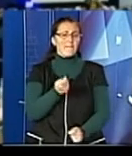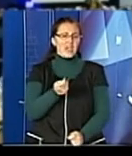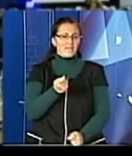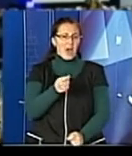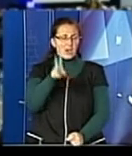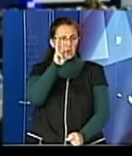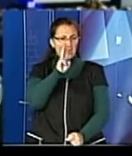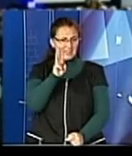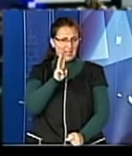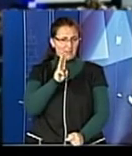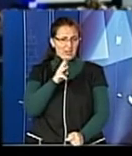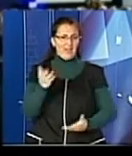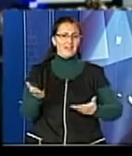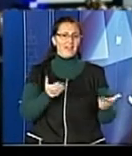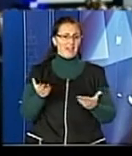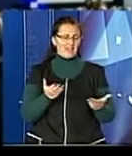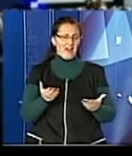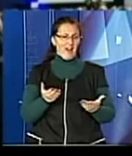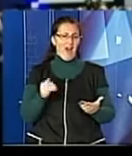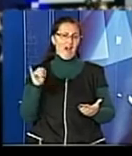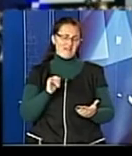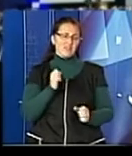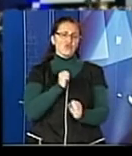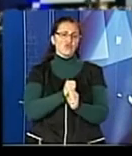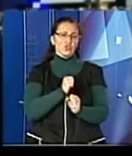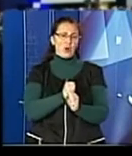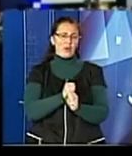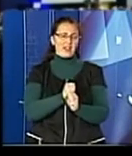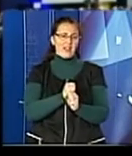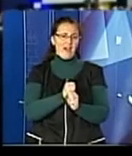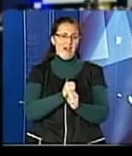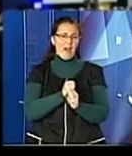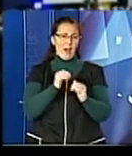яка і зробила, підвищила